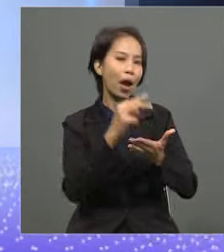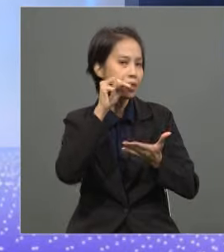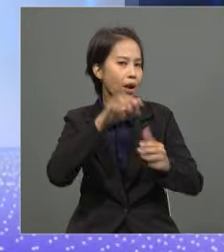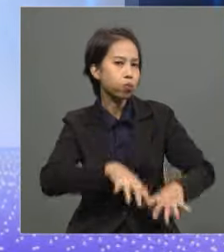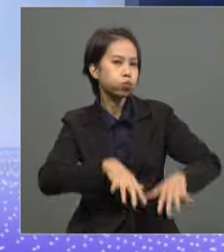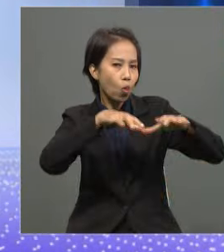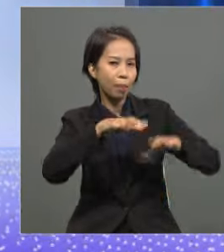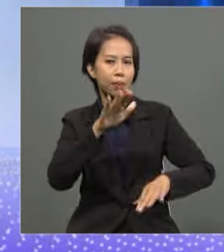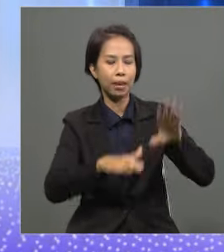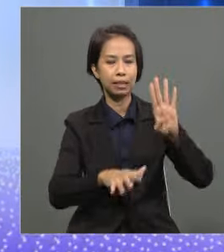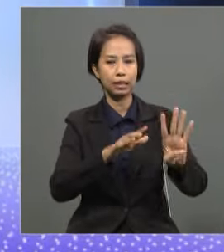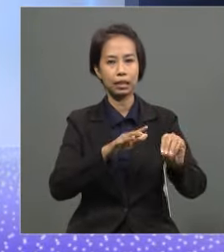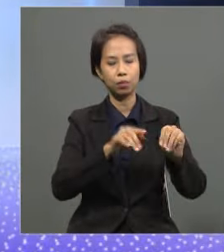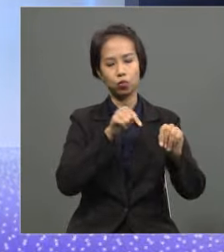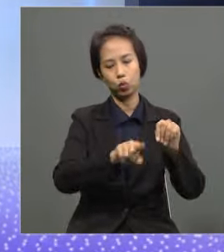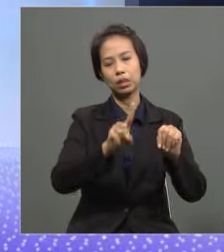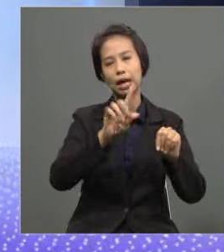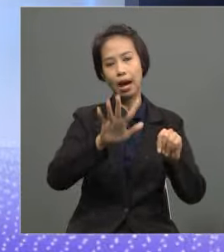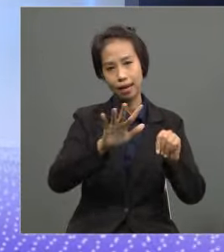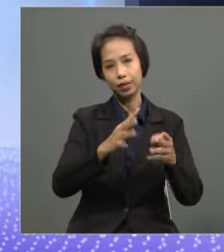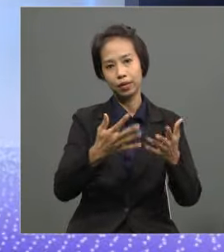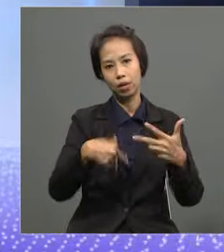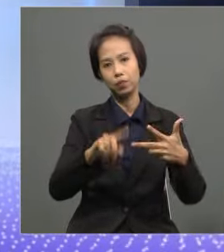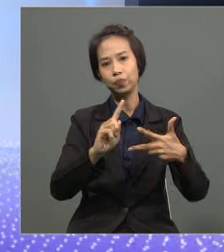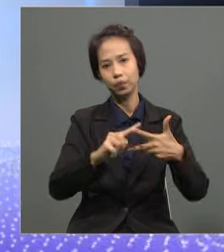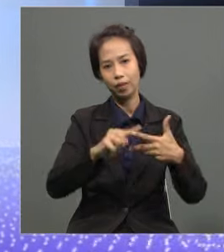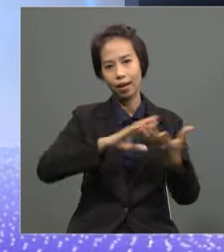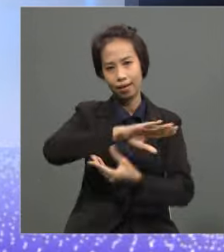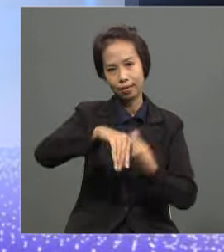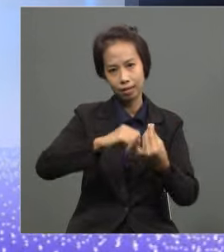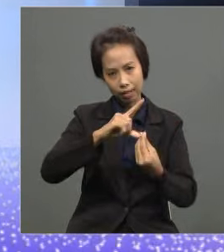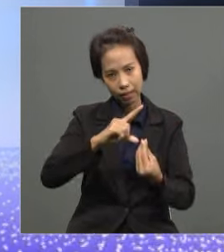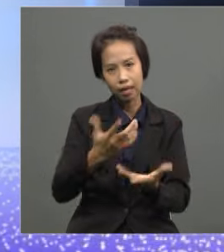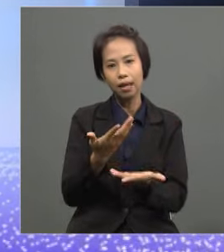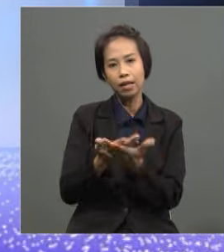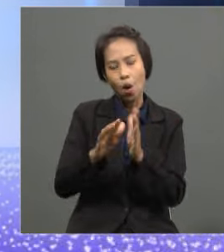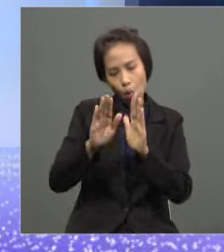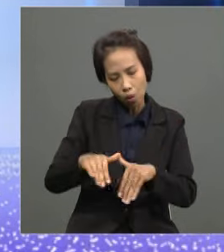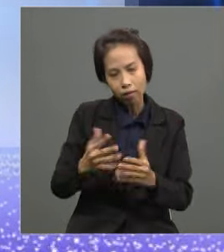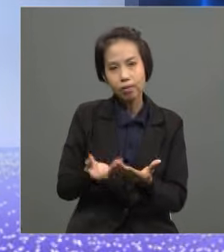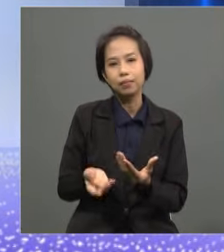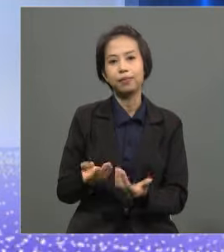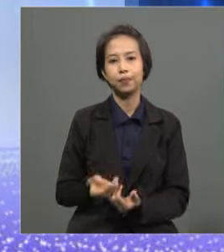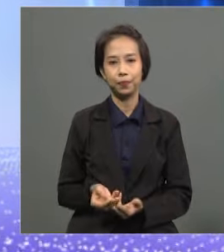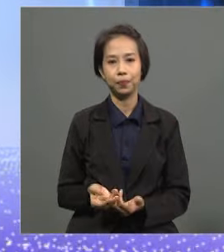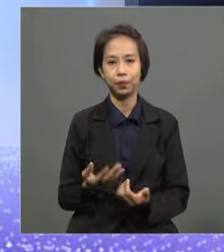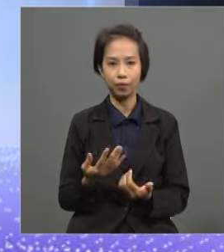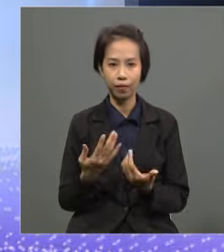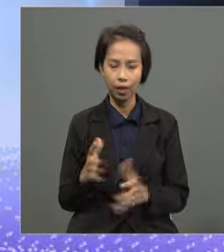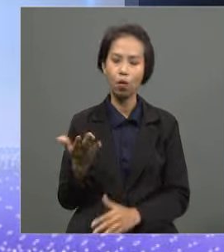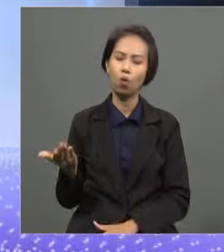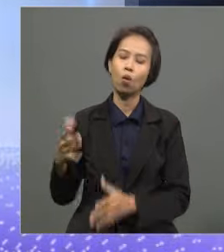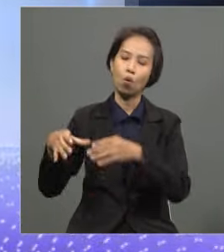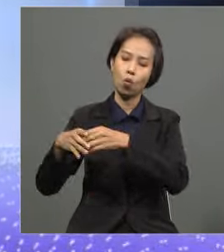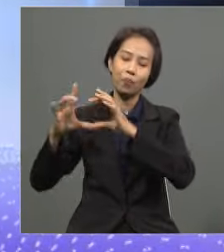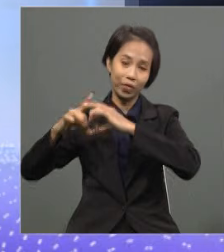ร้อยละ 4.15รงลงมาเป็นการฟื้นฟูเศรษฐกิจลดรายจ่ายเพิ่มรายได้ส่วนฟากฝั่งผล